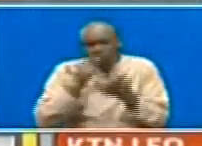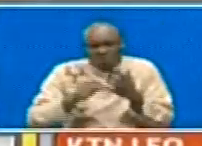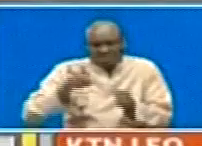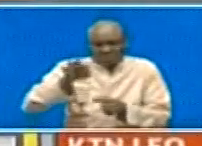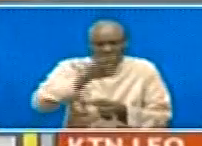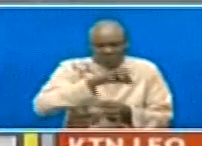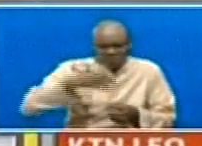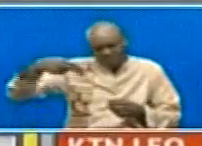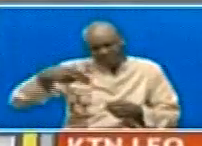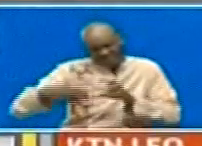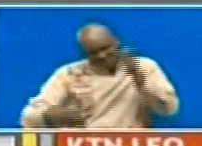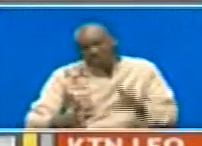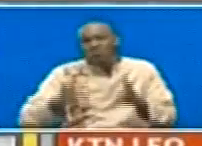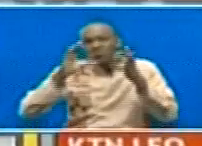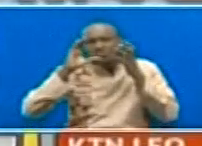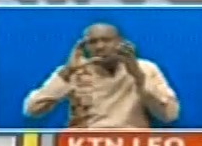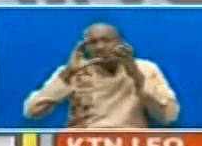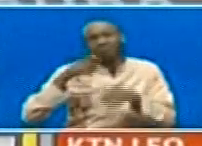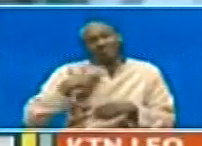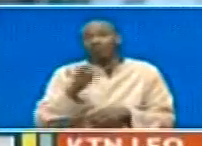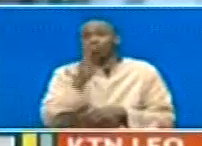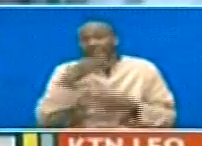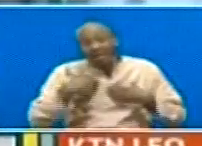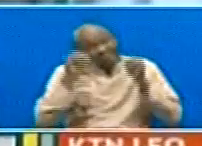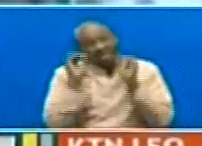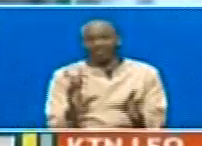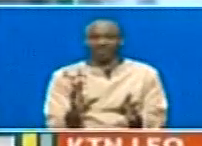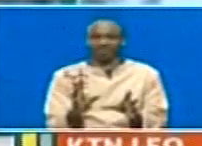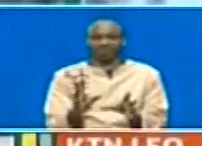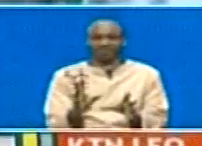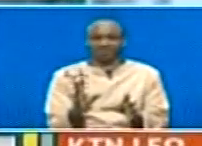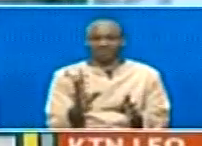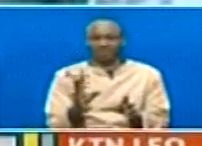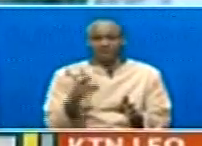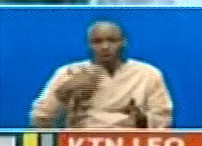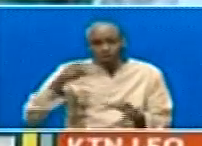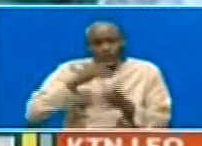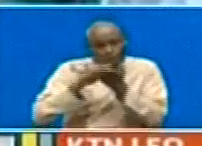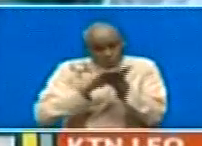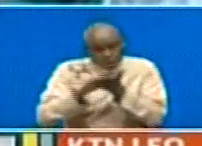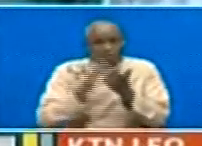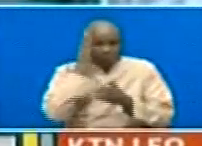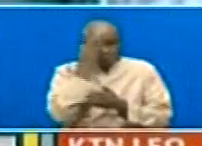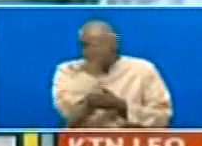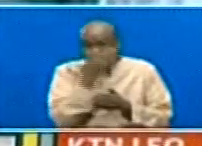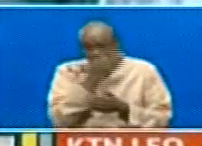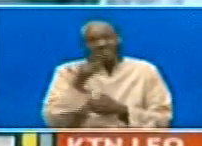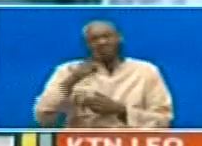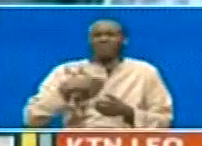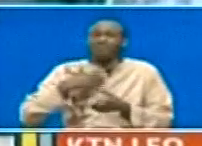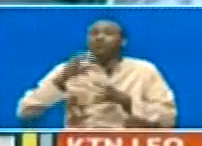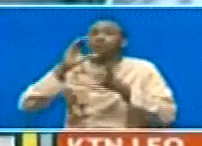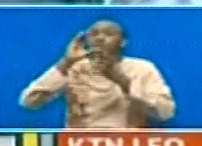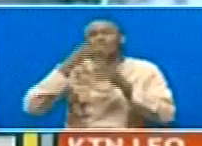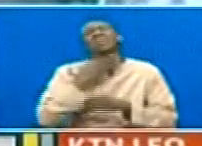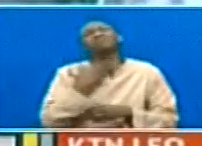chakula na maji kwa zaidi ya siku mbili mkaba. Nilikunywa losho, unajua losho? Nilikunywa hiyo